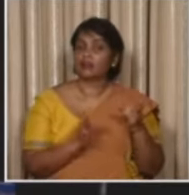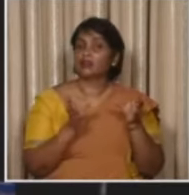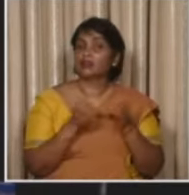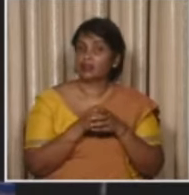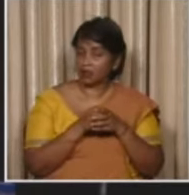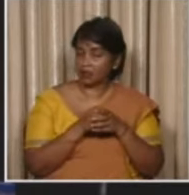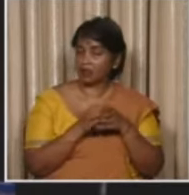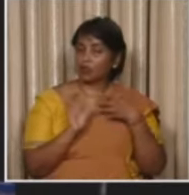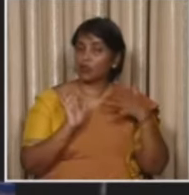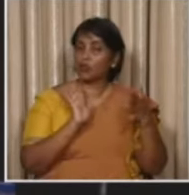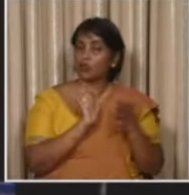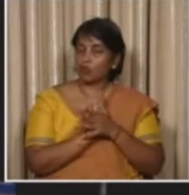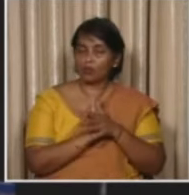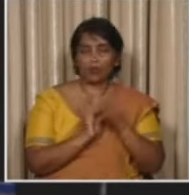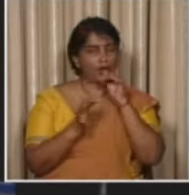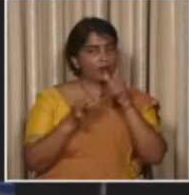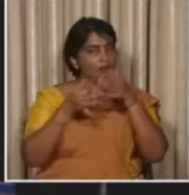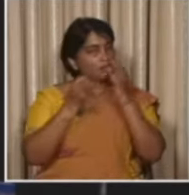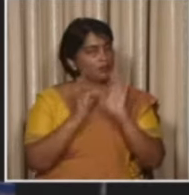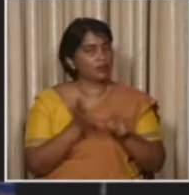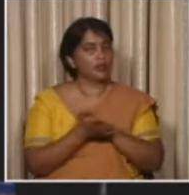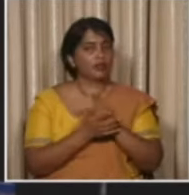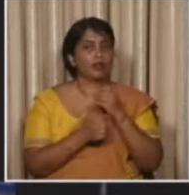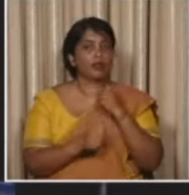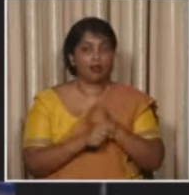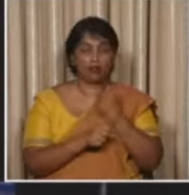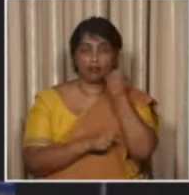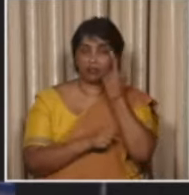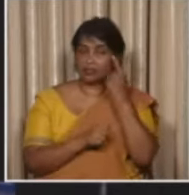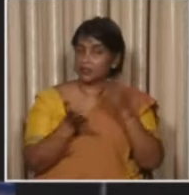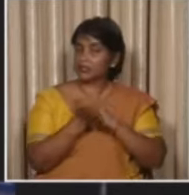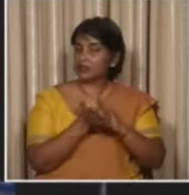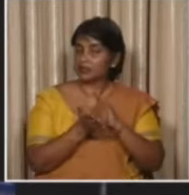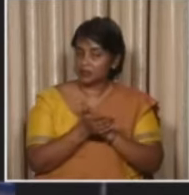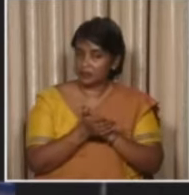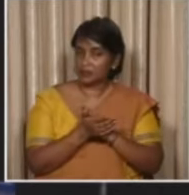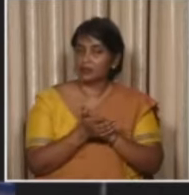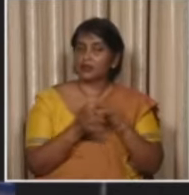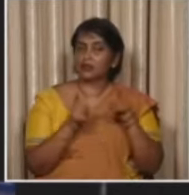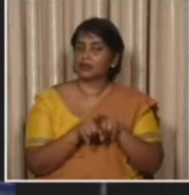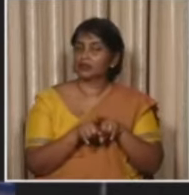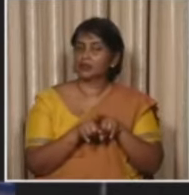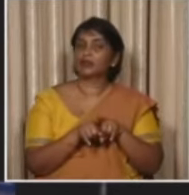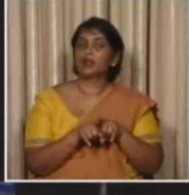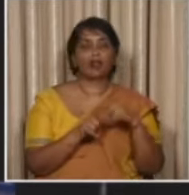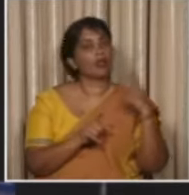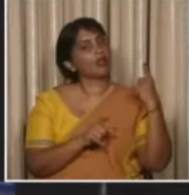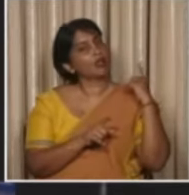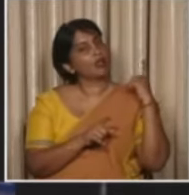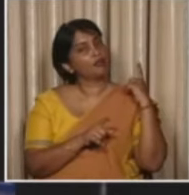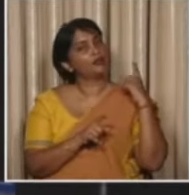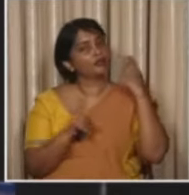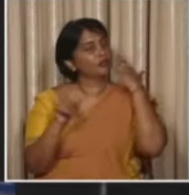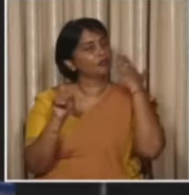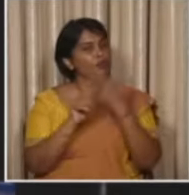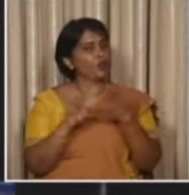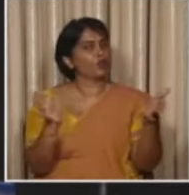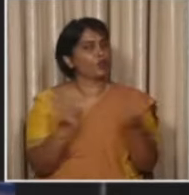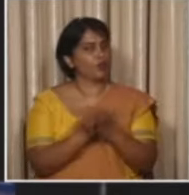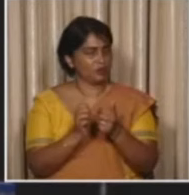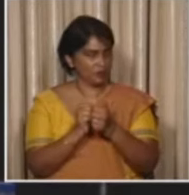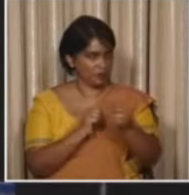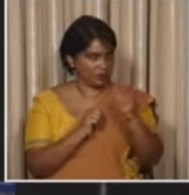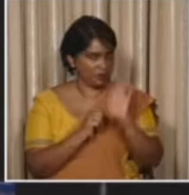එක්ක පැහැදිලිව රාජ්‍ය බුද්ධි සේවයත්, ඒ වගේම හමුදා බුද්ධ්‍යංශයත් එකතු වෙලා වැඩ කටයුතු කරා